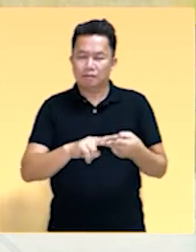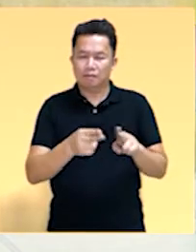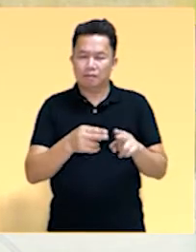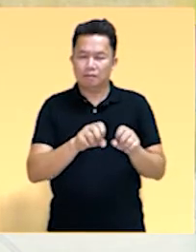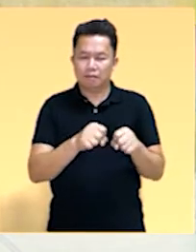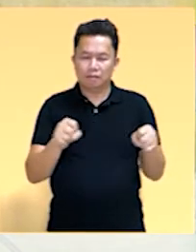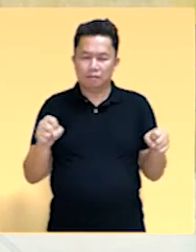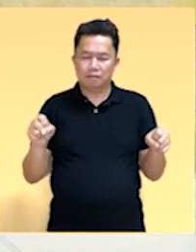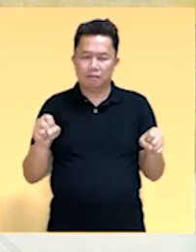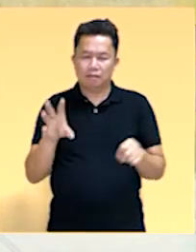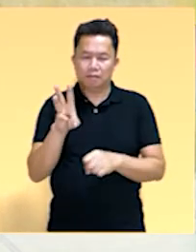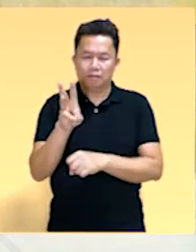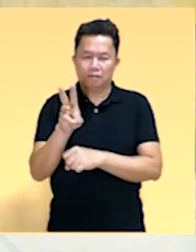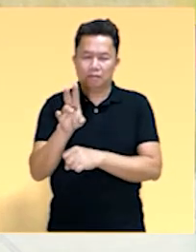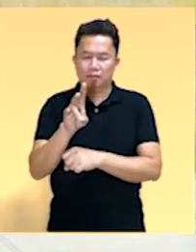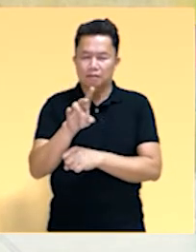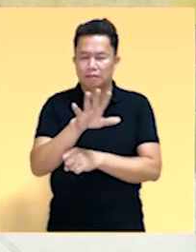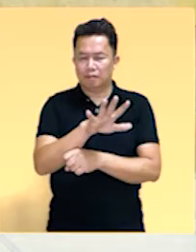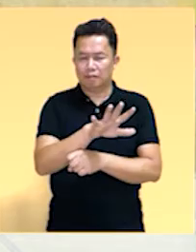naman ang number sentence?